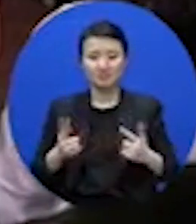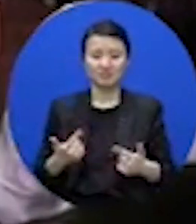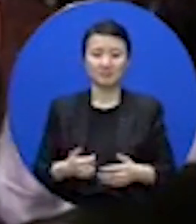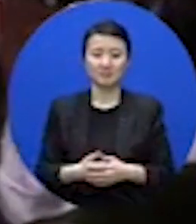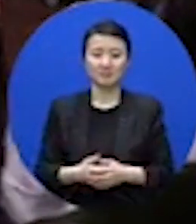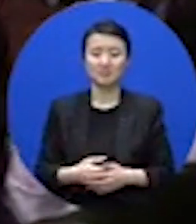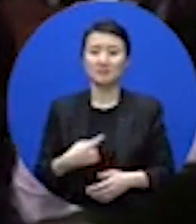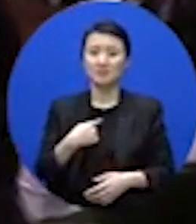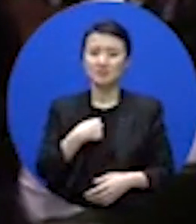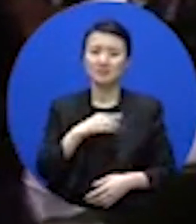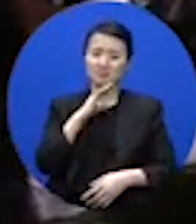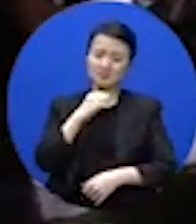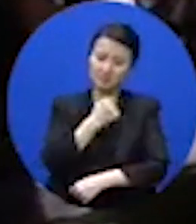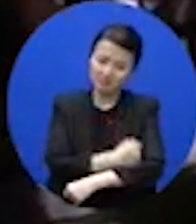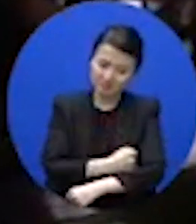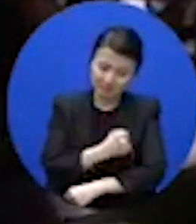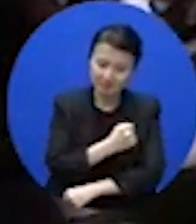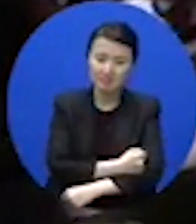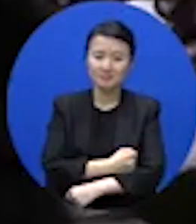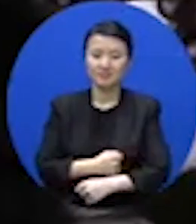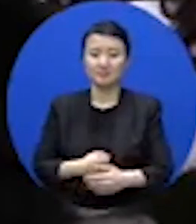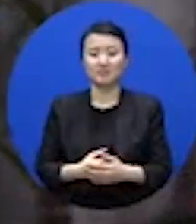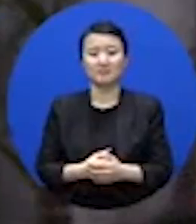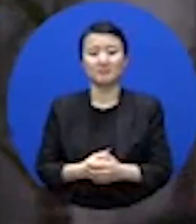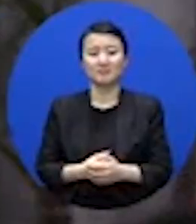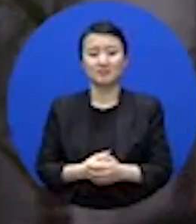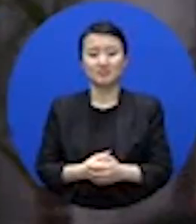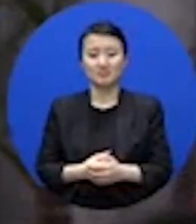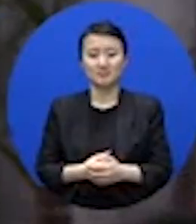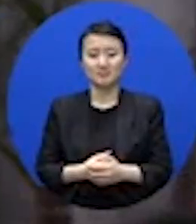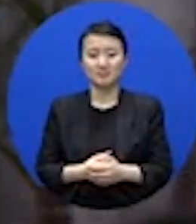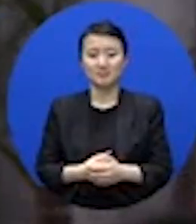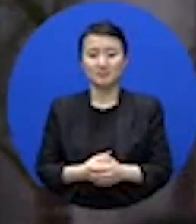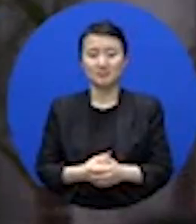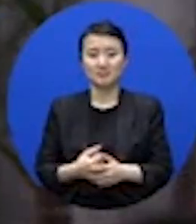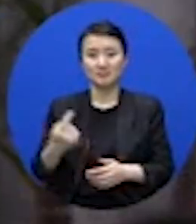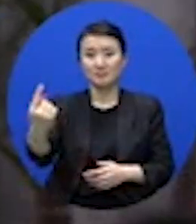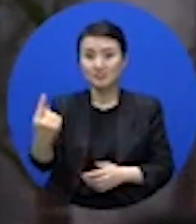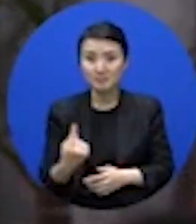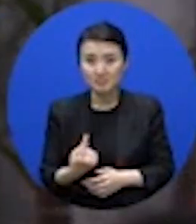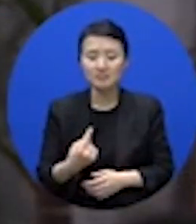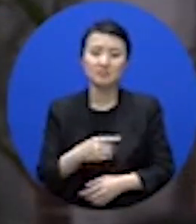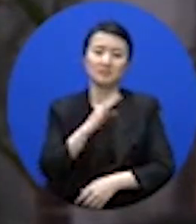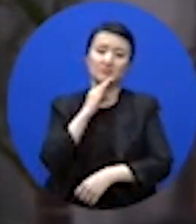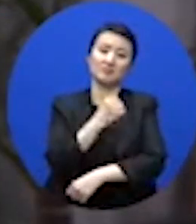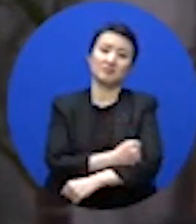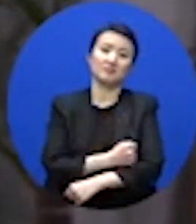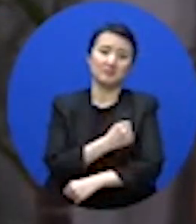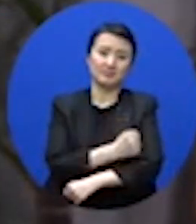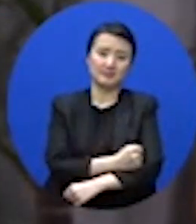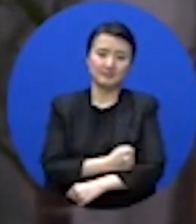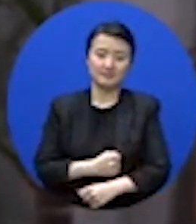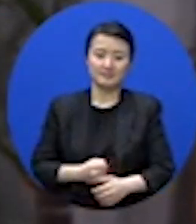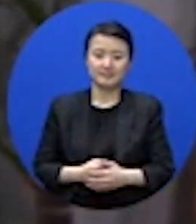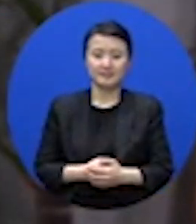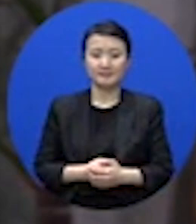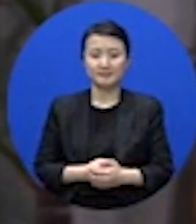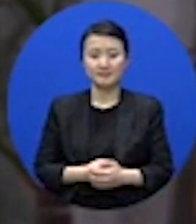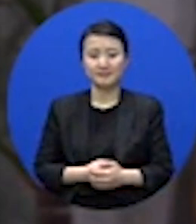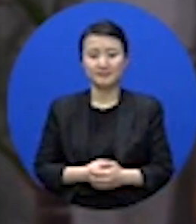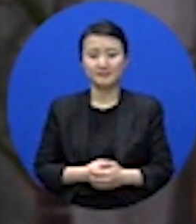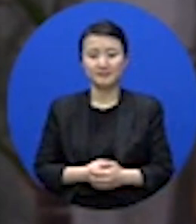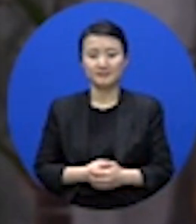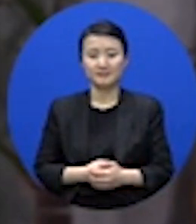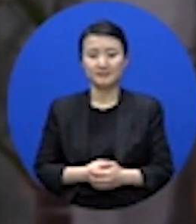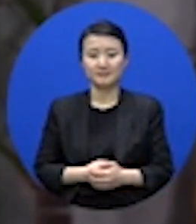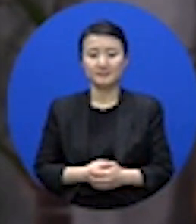애썼다. 참 애썼다. 애쓰신 거예요. 그리고 여기까지 오신 거예요. 맞죠? 네. 예. 그리고는 이제는